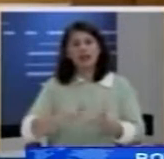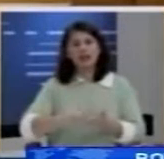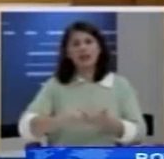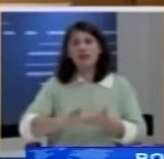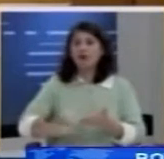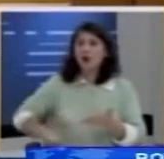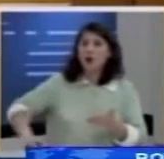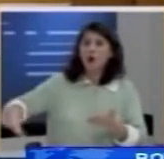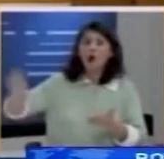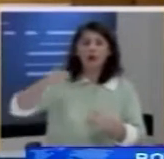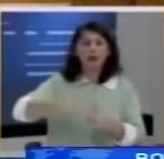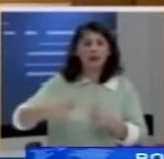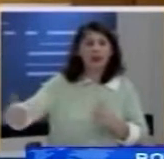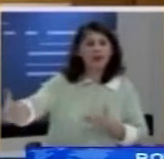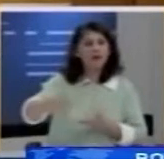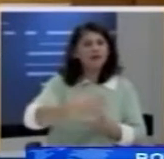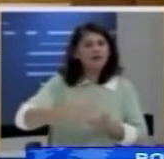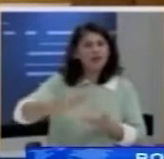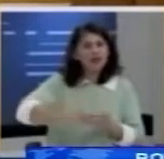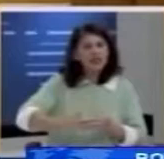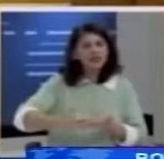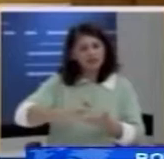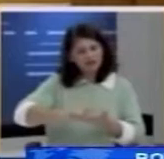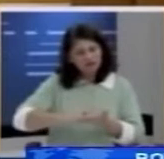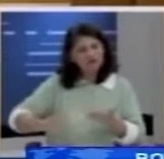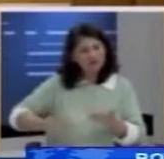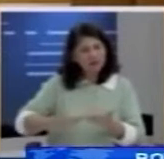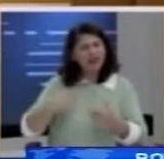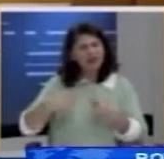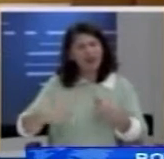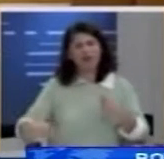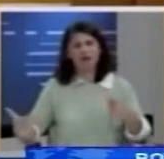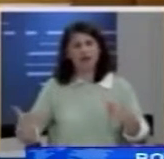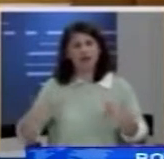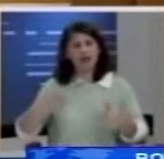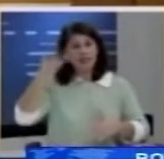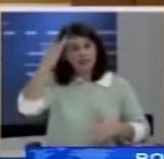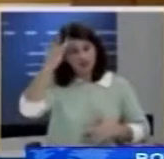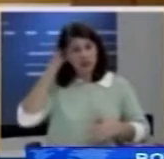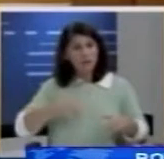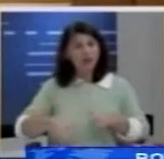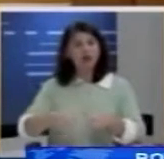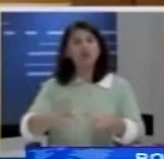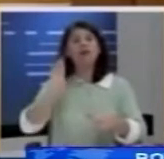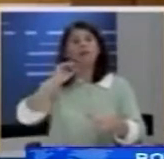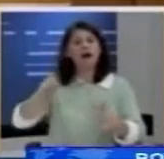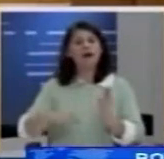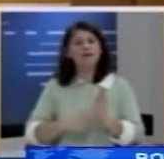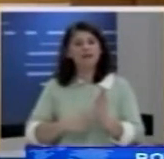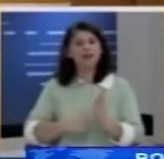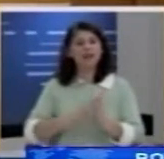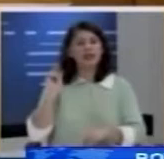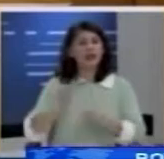χώρα. Δεν μαζεύει αιτήσεις και αιτήματα. Συνειδητά το ποτάμι δεν παραβίασε